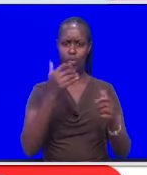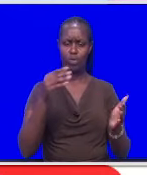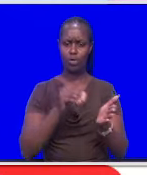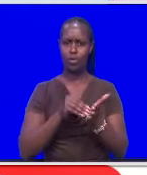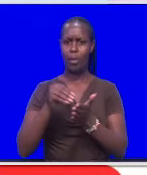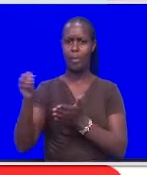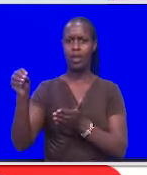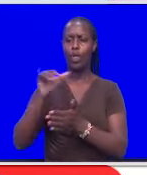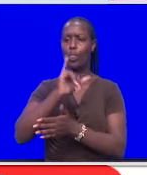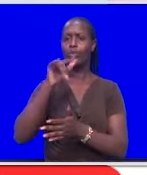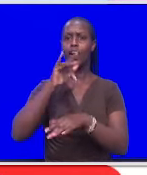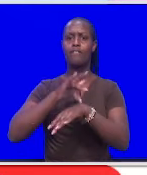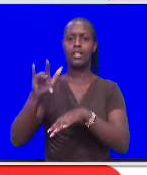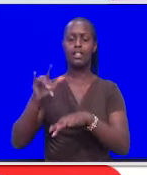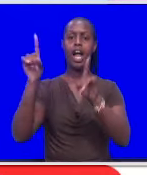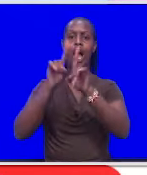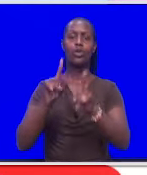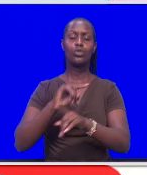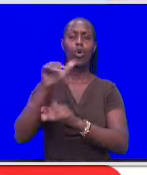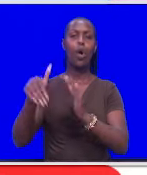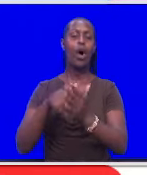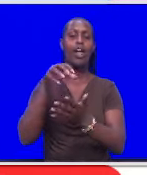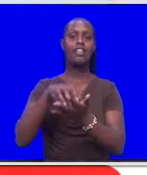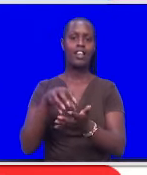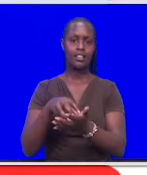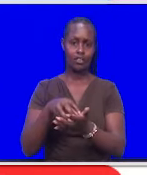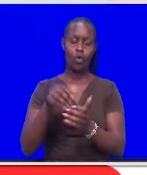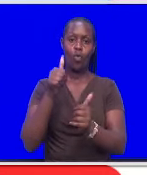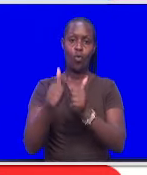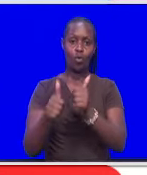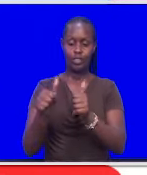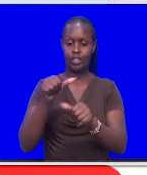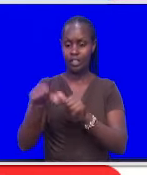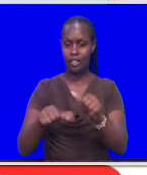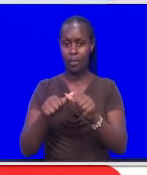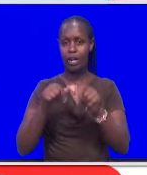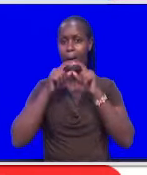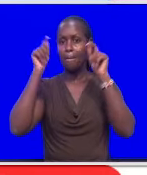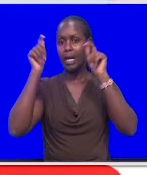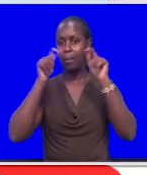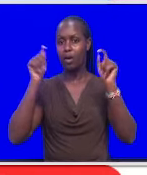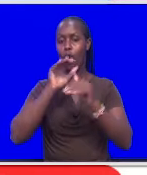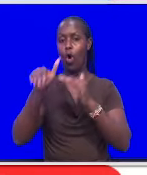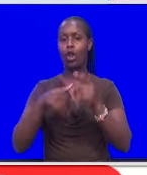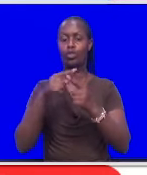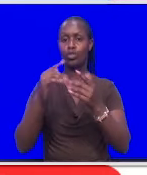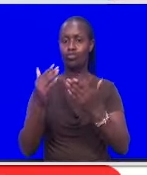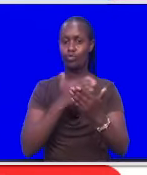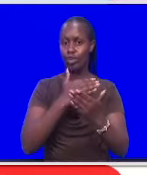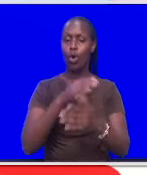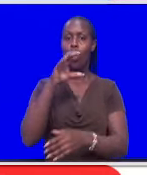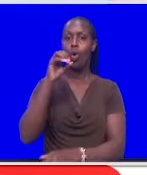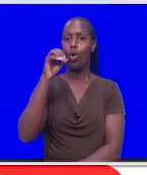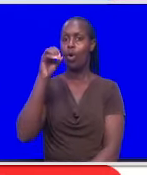za polisi na kesi zote zinazohusiana na maandamano kutupiliwa mbali, mashirika ya kijamii na viongozi wa kidini